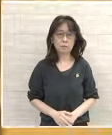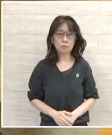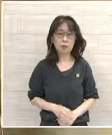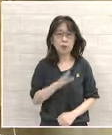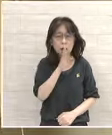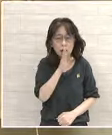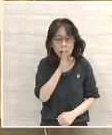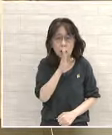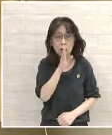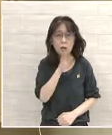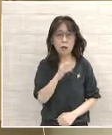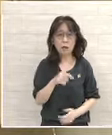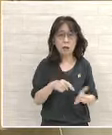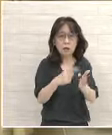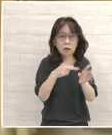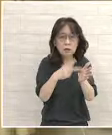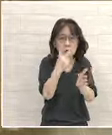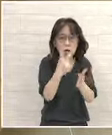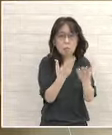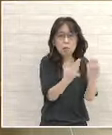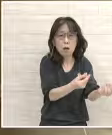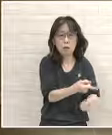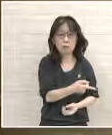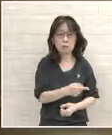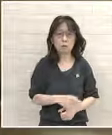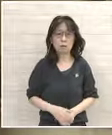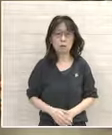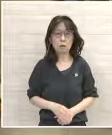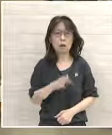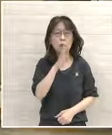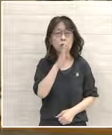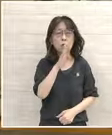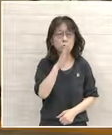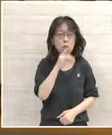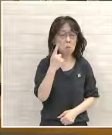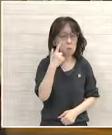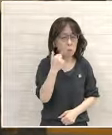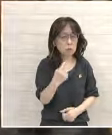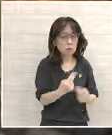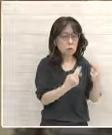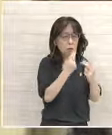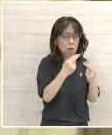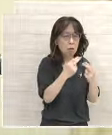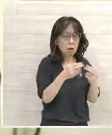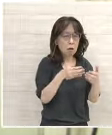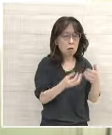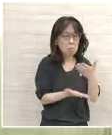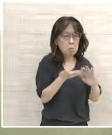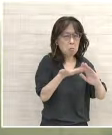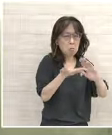もう2回止まってんですよね。 あ、そうなんですか。 もう不完全燃焼で、私は死にたくないしなと。